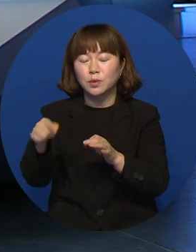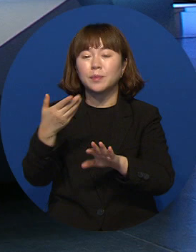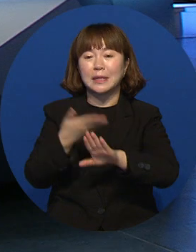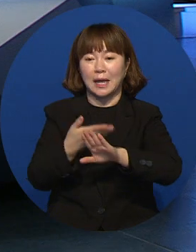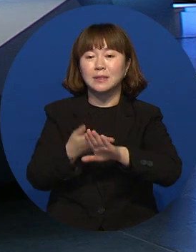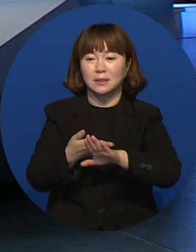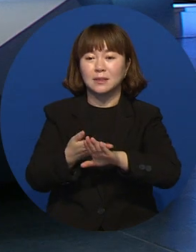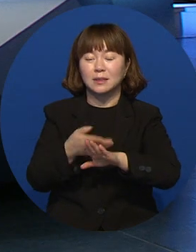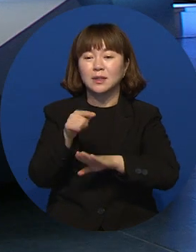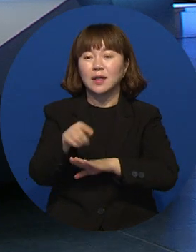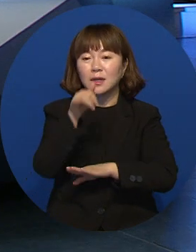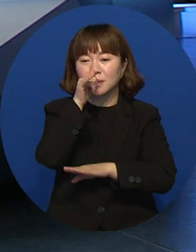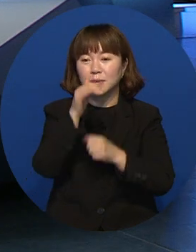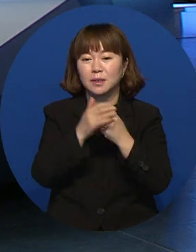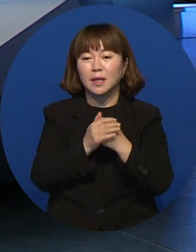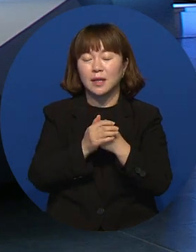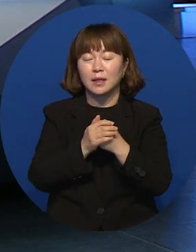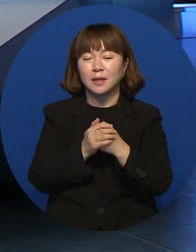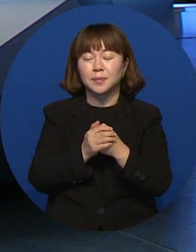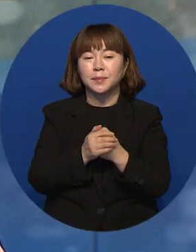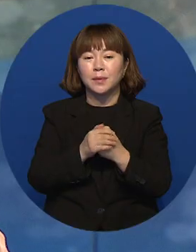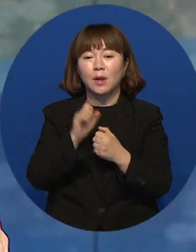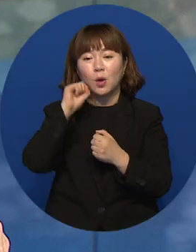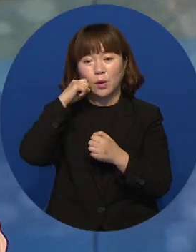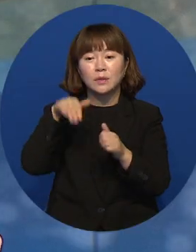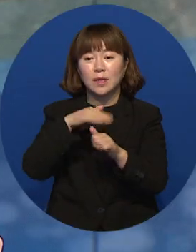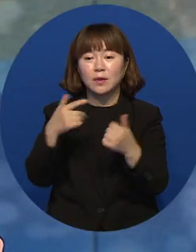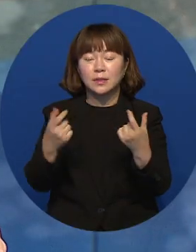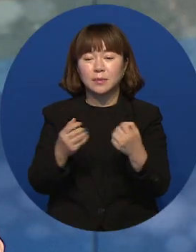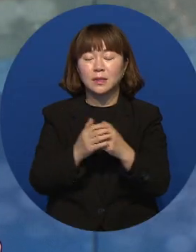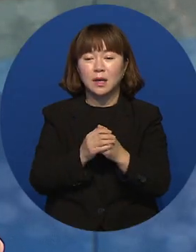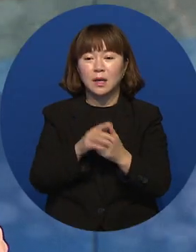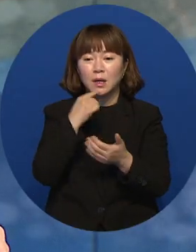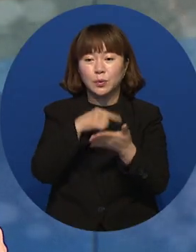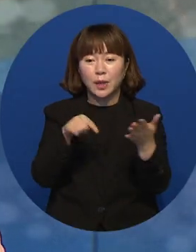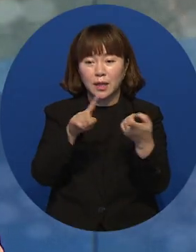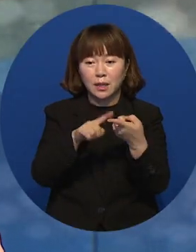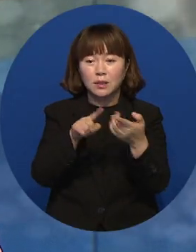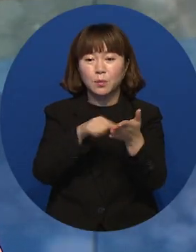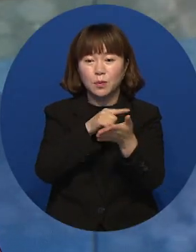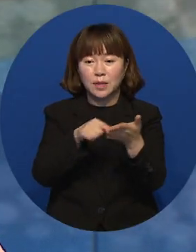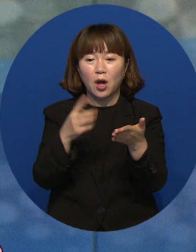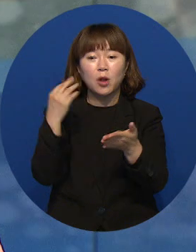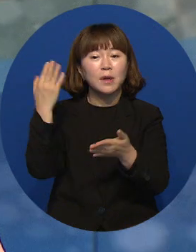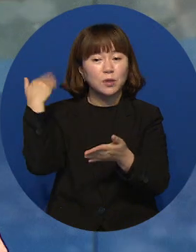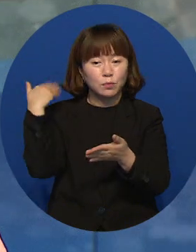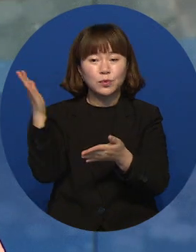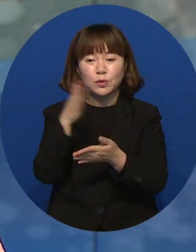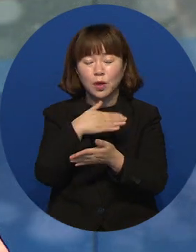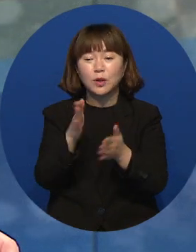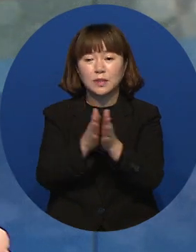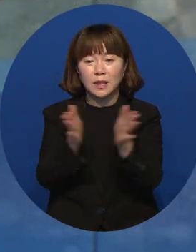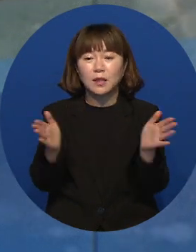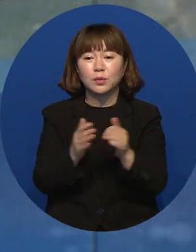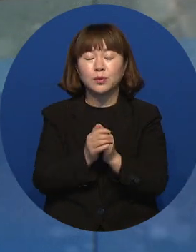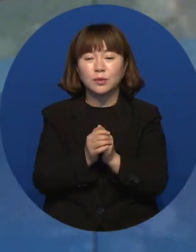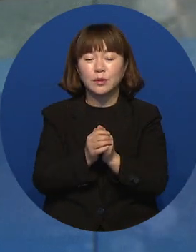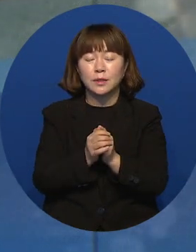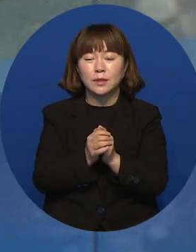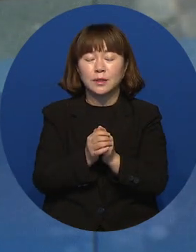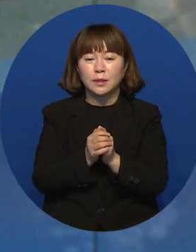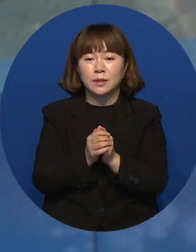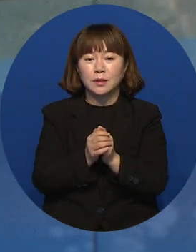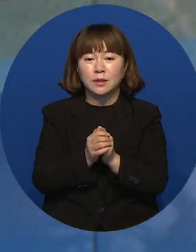말씀드릴 수 있습니다 에 얼마 전부터 이제 손실보상 이 시행이 됐고 온라인으로 집행이 되고 있는 것을 들었는데 우리